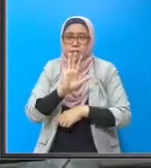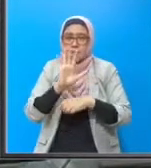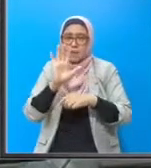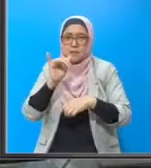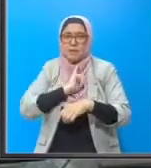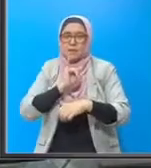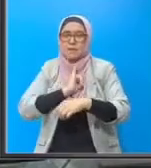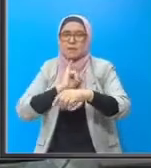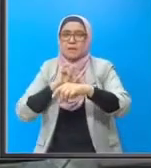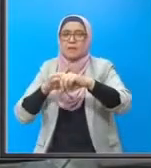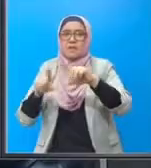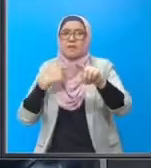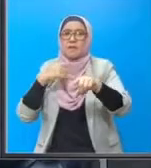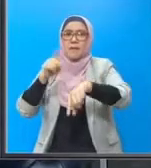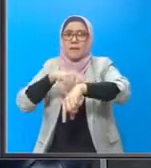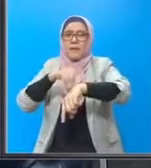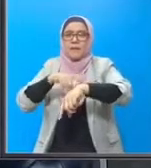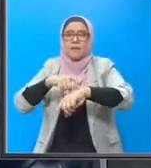itu